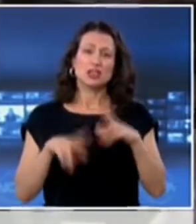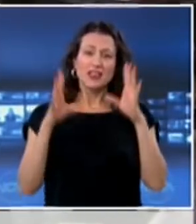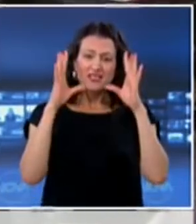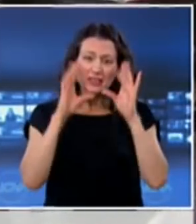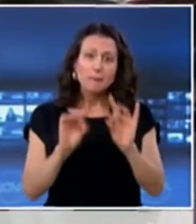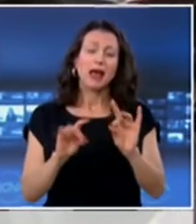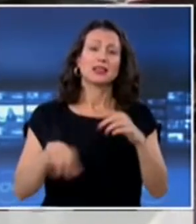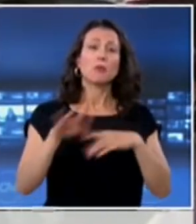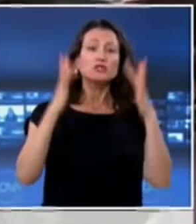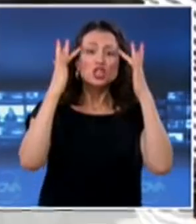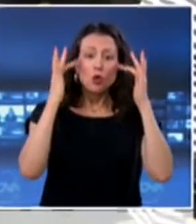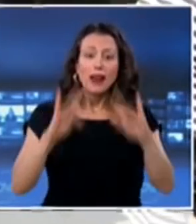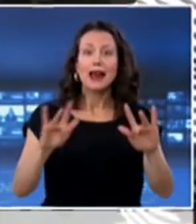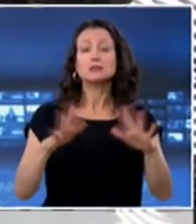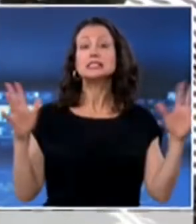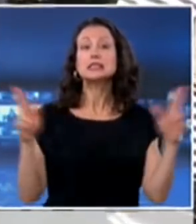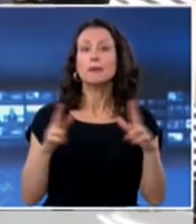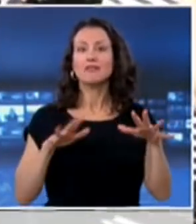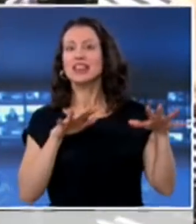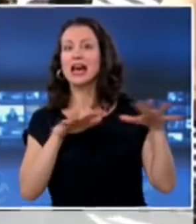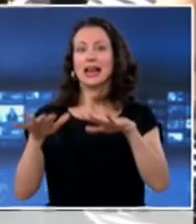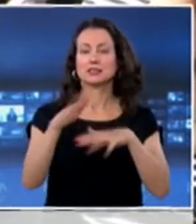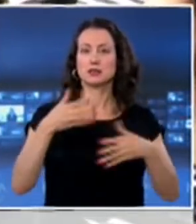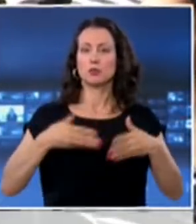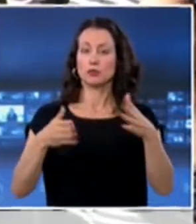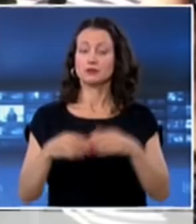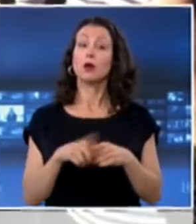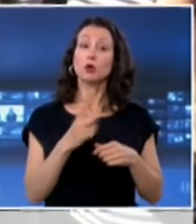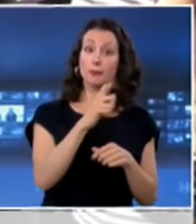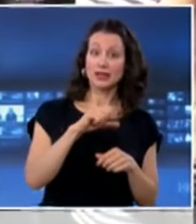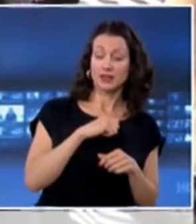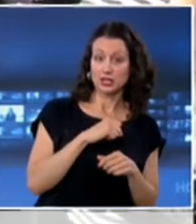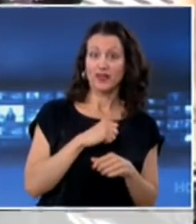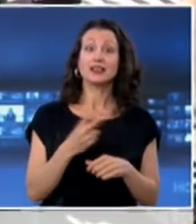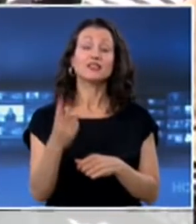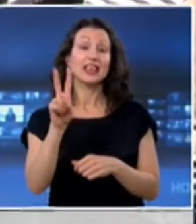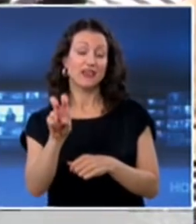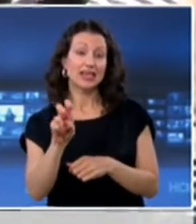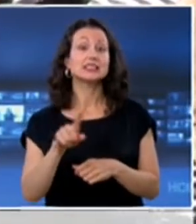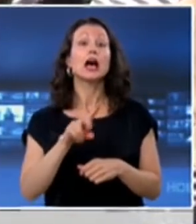пътя. От 1 януари 2020 до 23